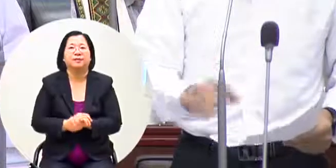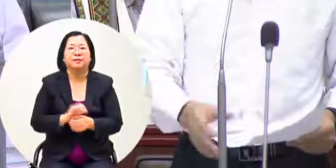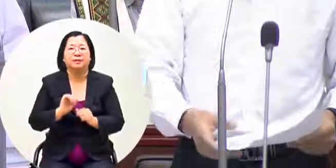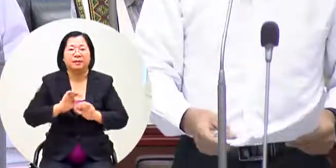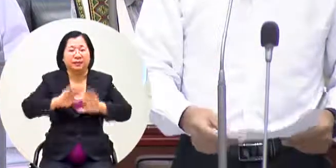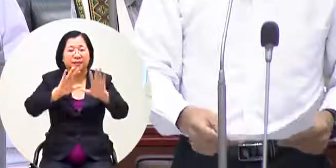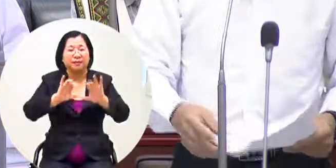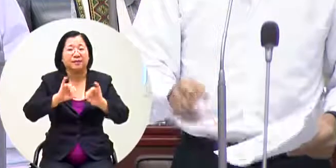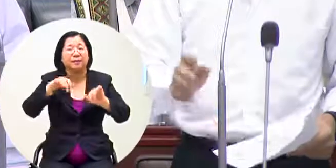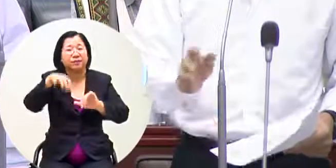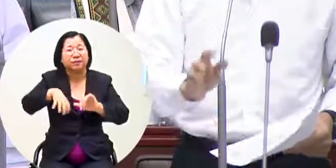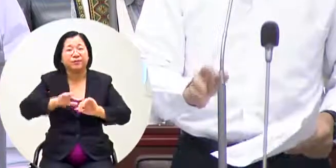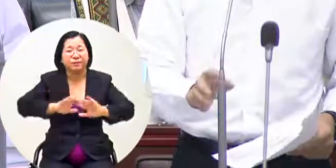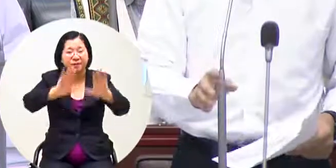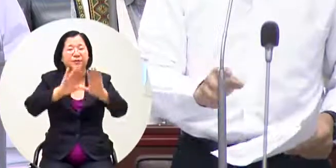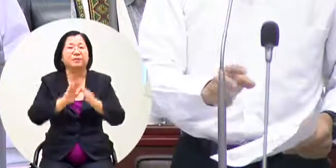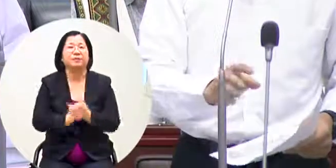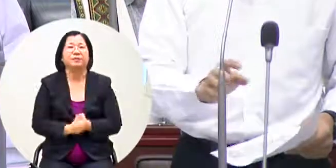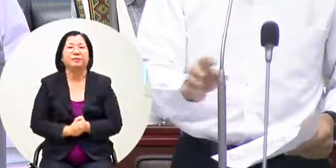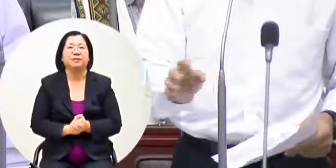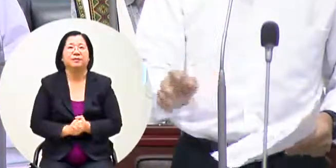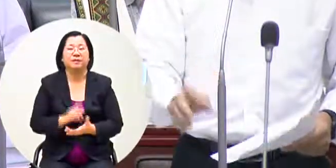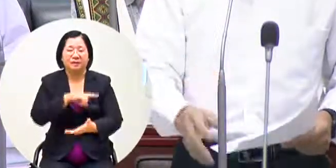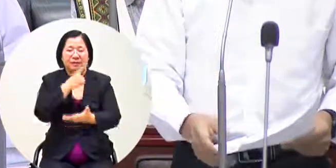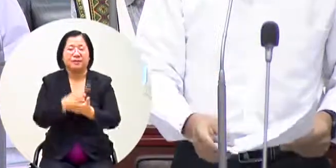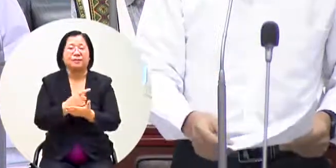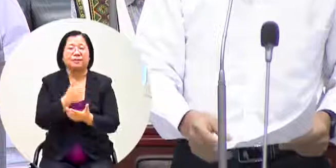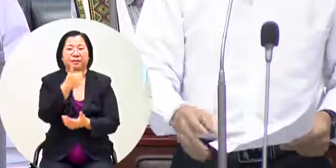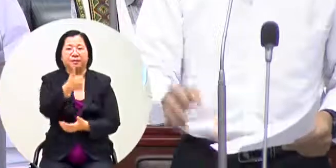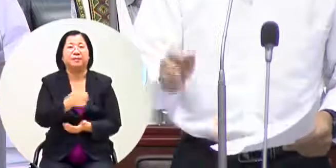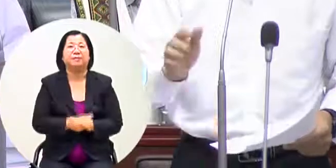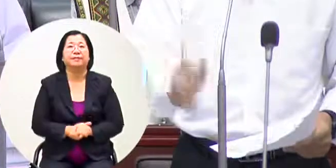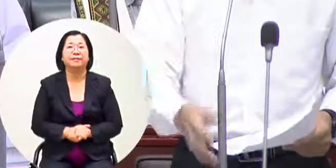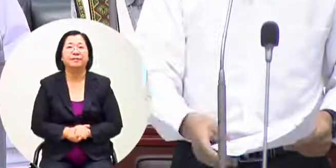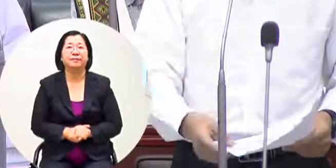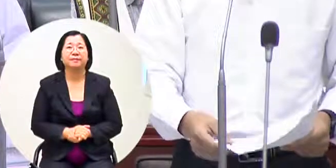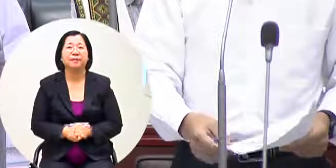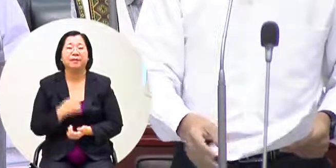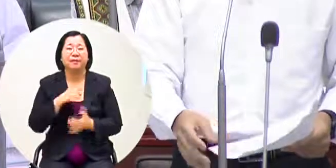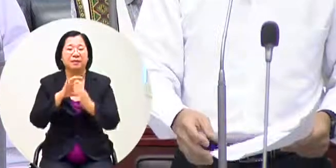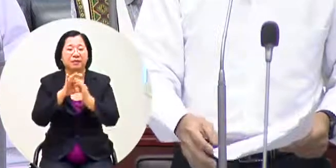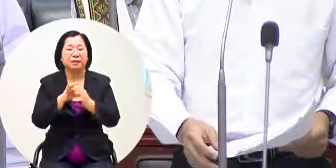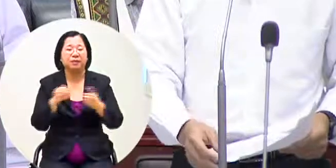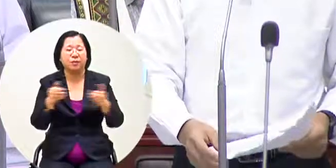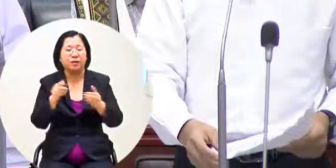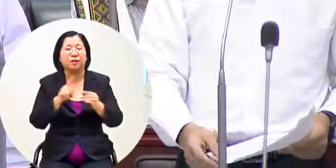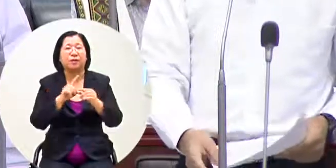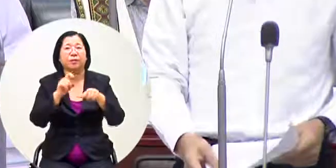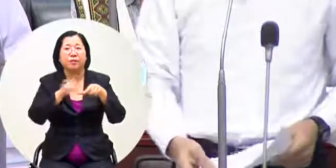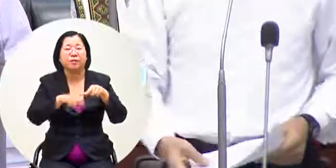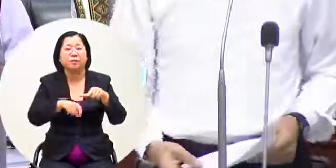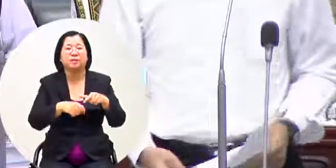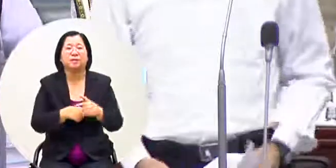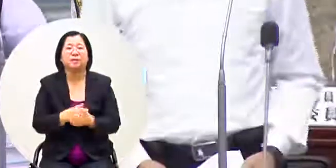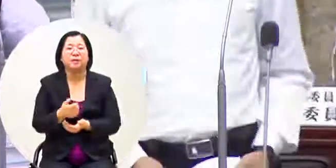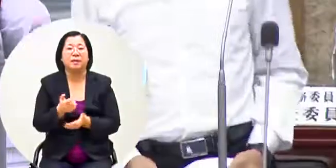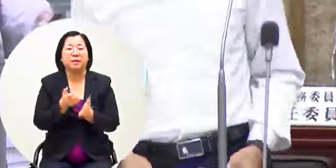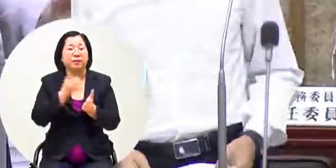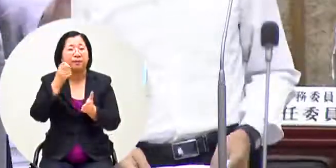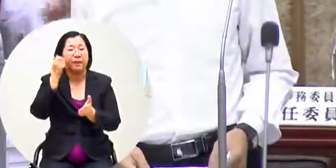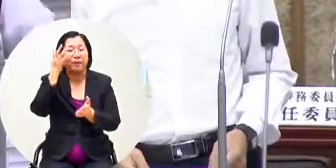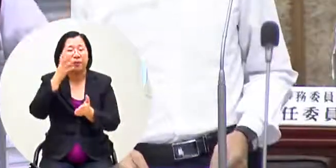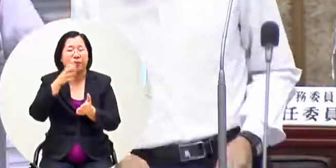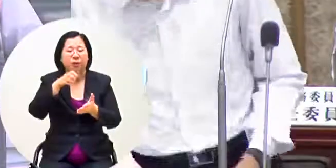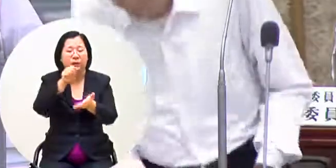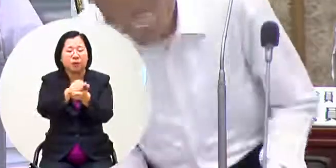个整体来讲是较正面的，啊，所以即卖因已经含相关的开发公司有签备忘录啊。嘛，加速咧进行。 哦，即目前有，